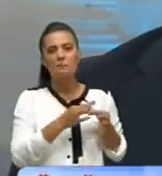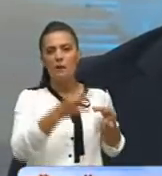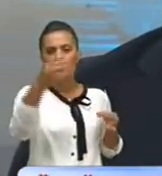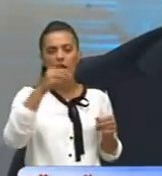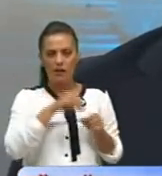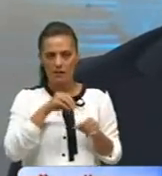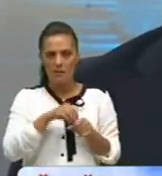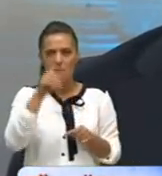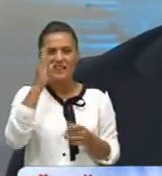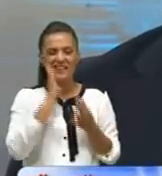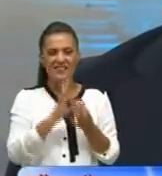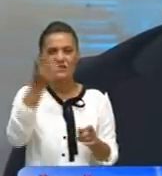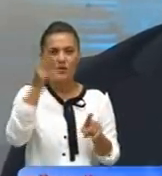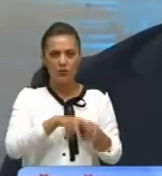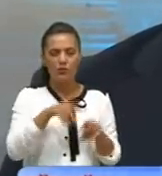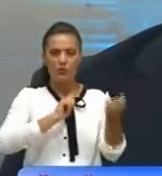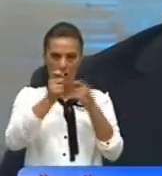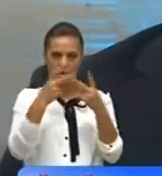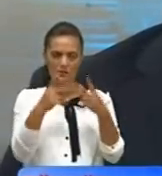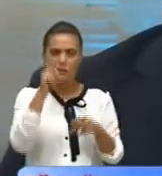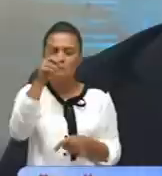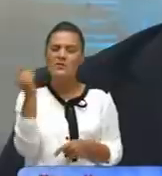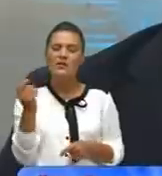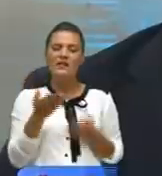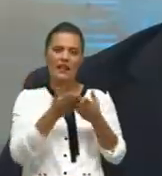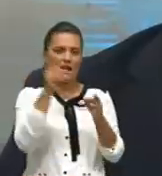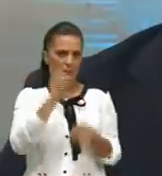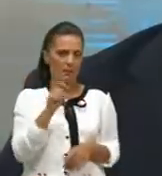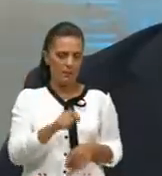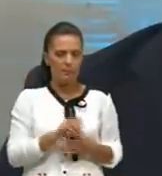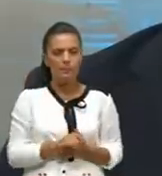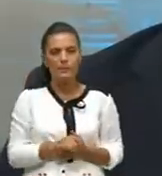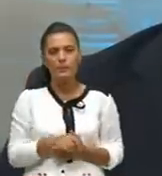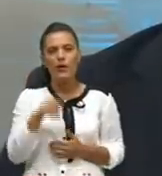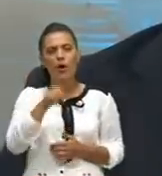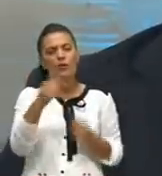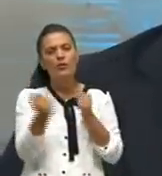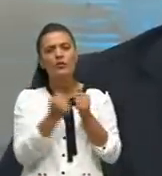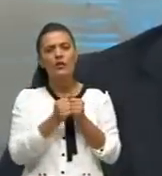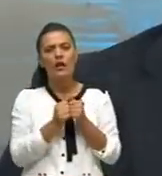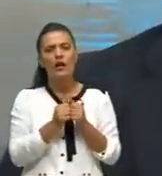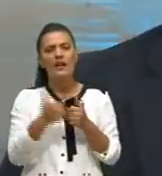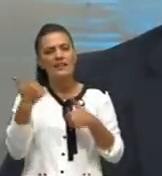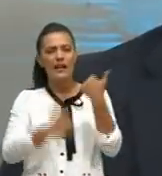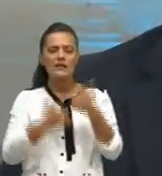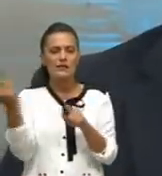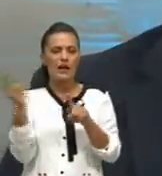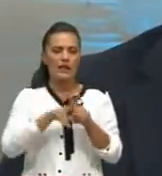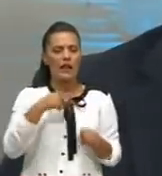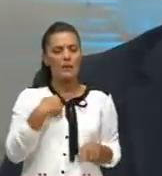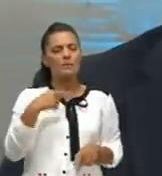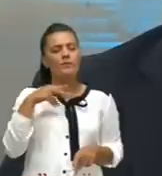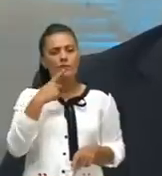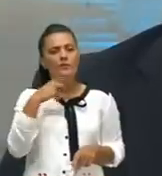metrelik bir kişinin binip de kullanabileceği bir şey yapalım. Hı-hı. Tekne yapalım. Onunla yarışa katılalım